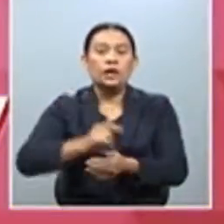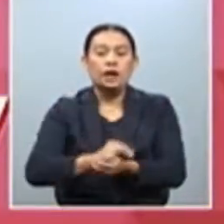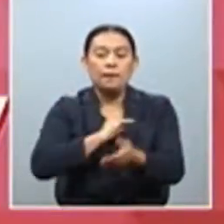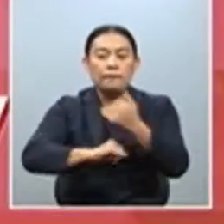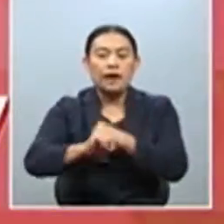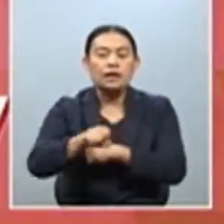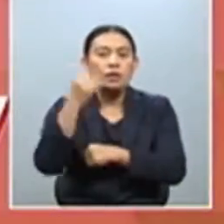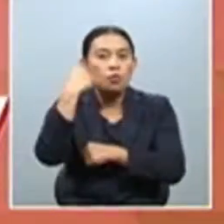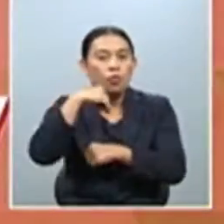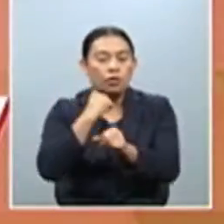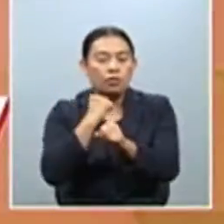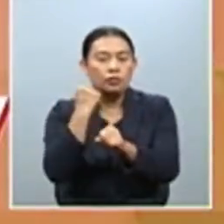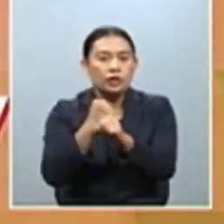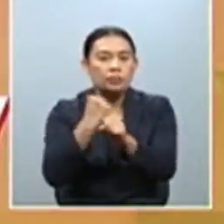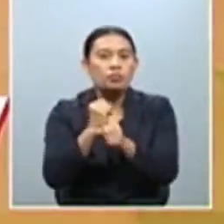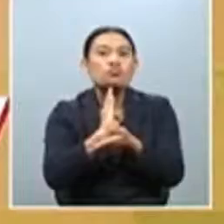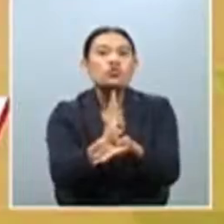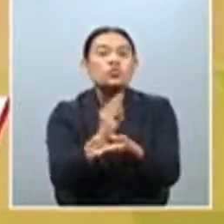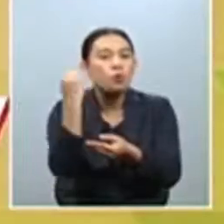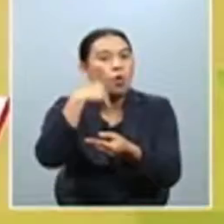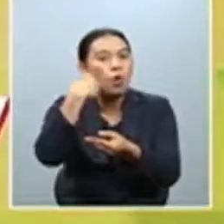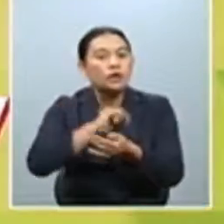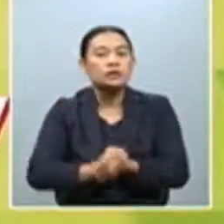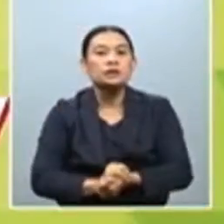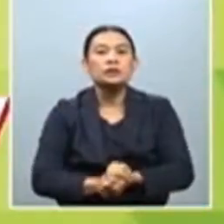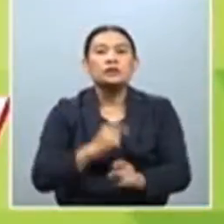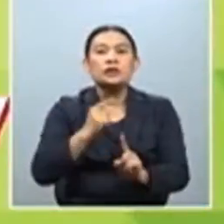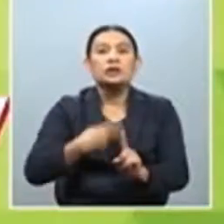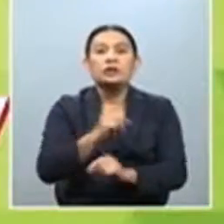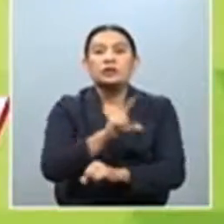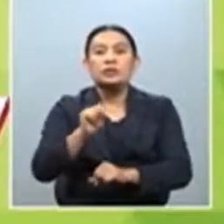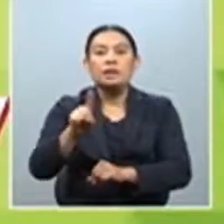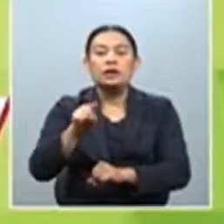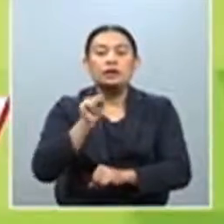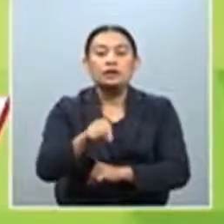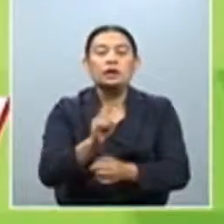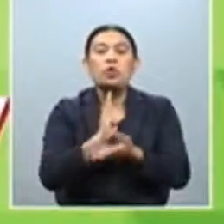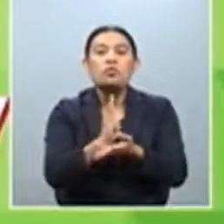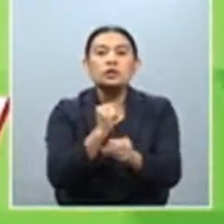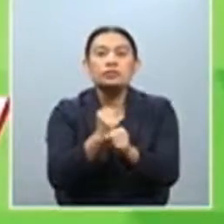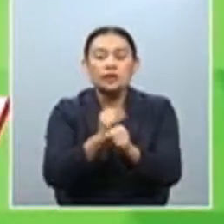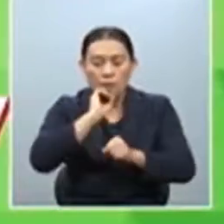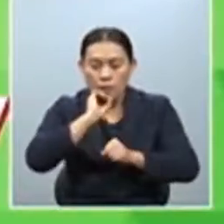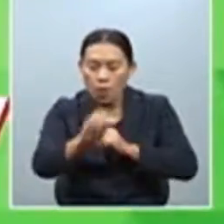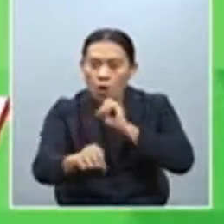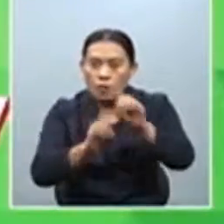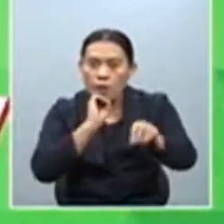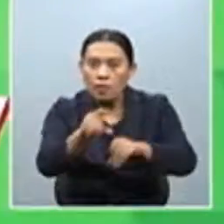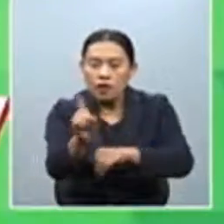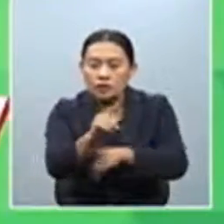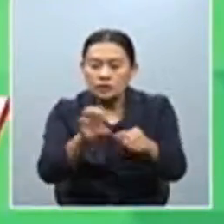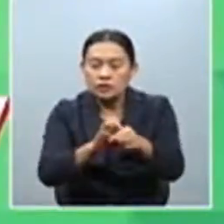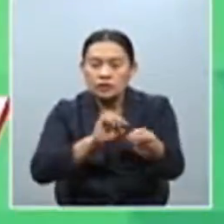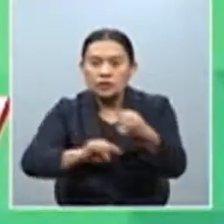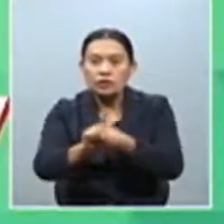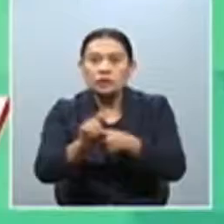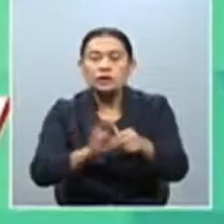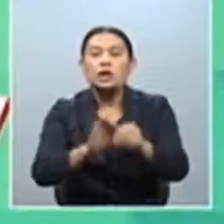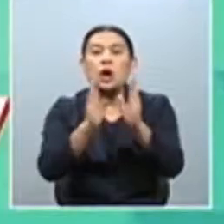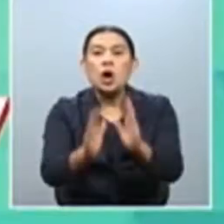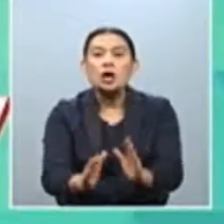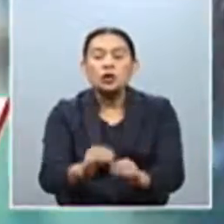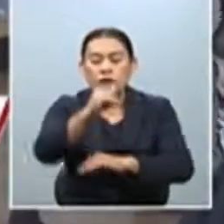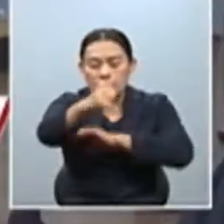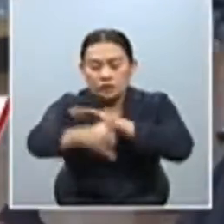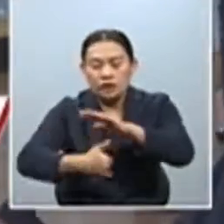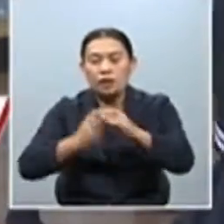อดในวันที่11กุมภาพันธ์ซึ่งการบอกบุญในการร่วมทำบุญณเดชน์ก็มองว่าเป็นเหมือนดั่งกุศโลบายให้คนหันมาเข้าวัด